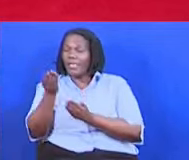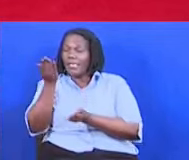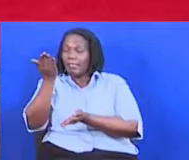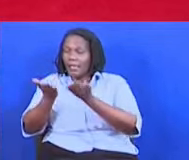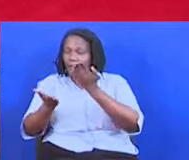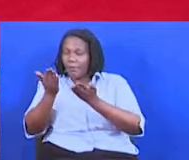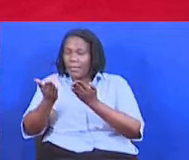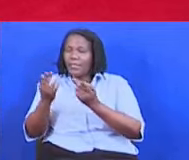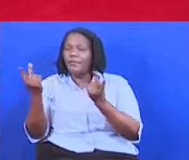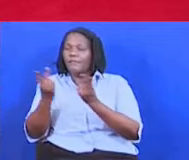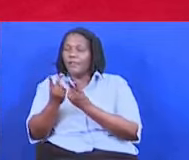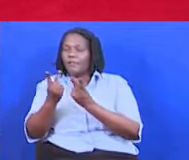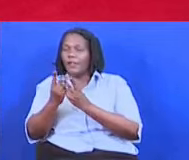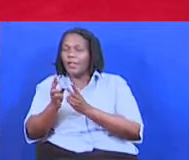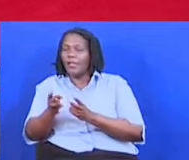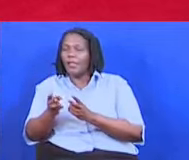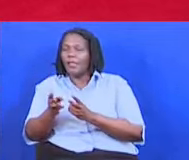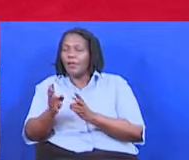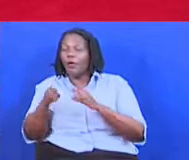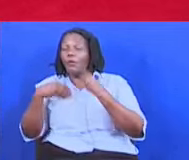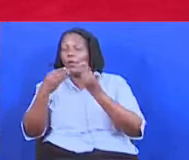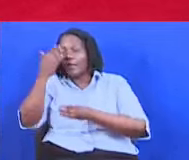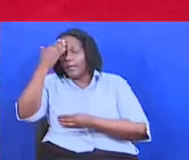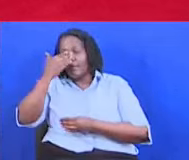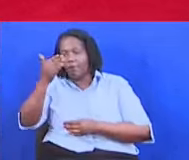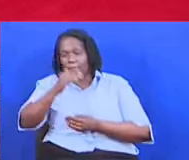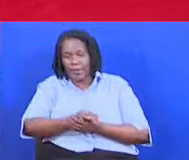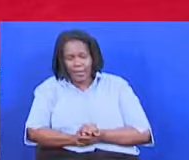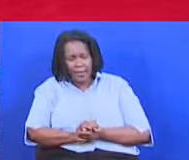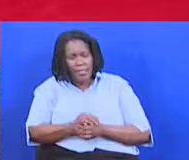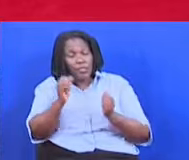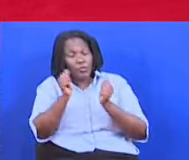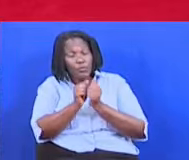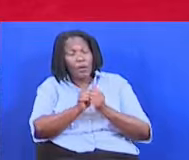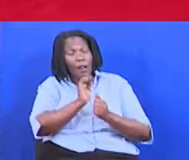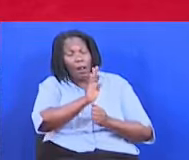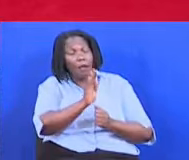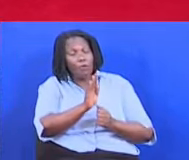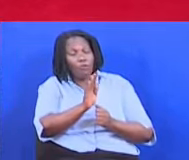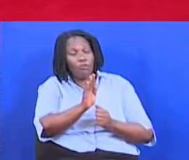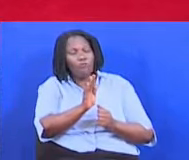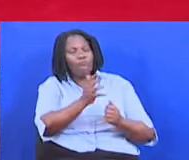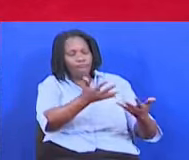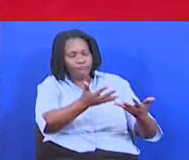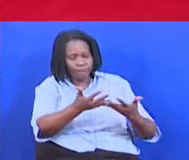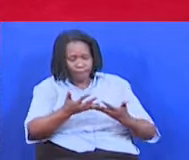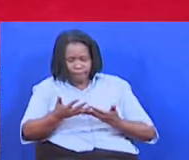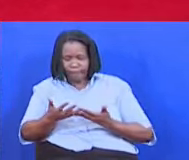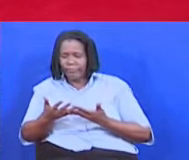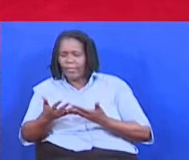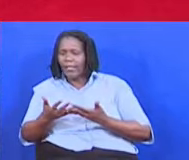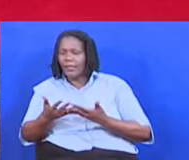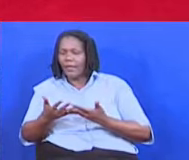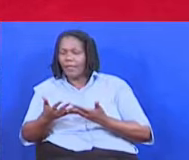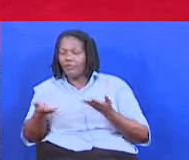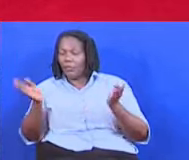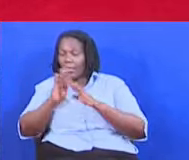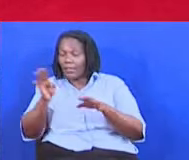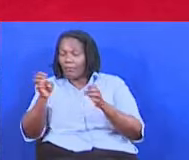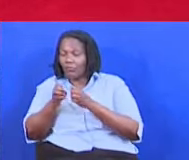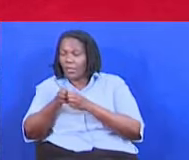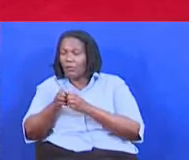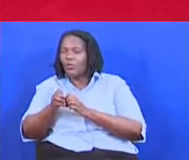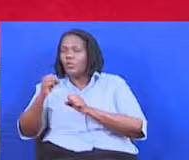vipaumbele vya masoko. Kwa hiyo naomba nilichukue swala hili la Mheshimiwa Mbunge, na baada ya kikao hiki tutawasiliana na mkurugenzi